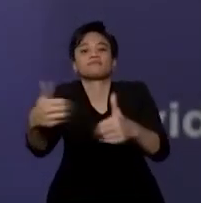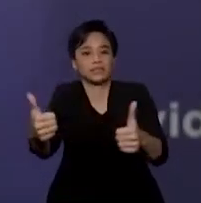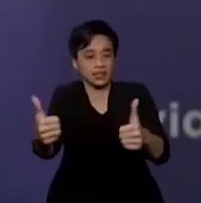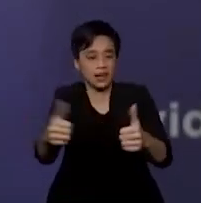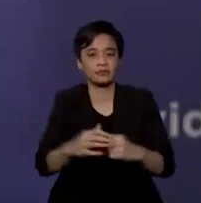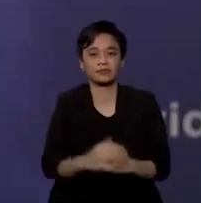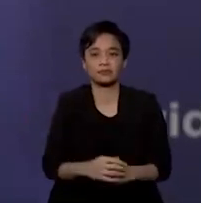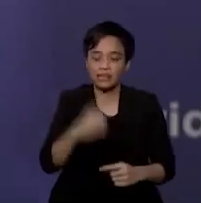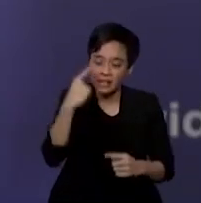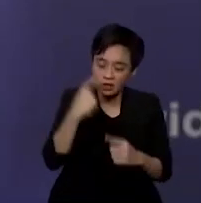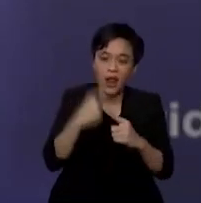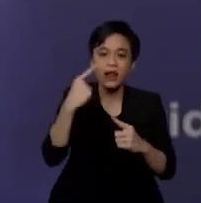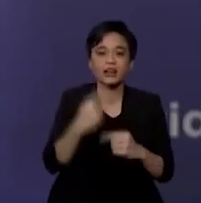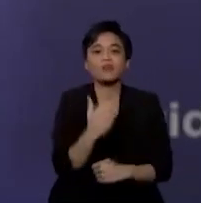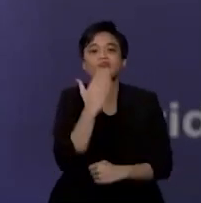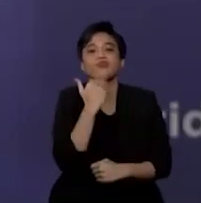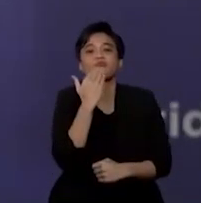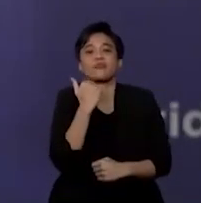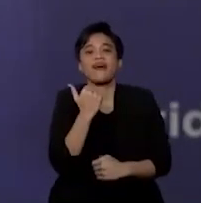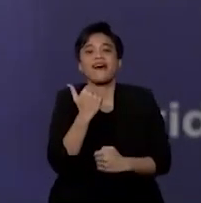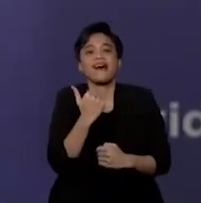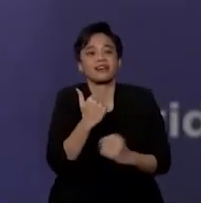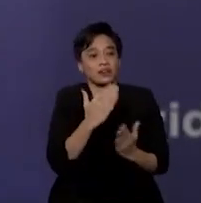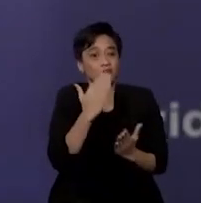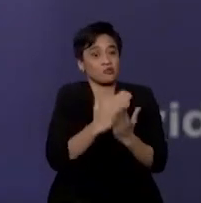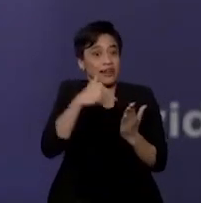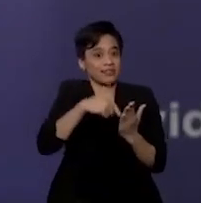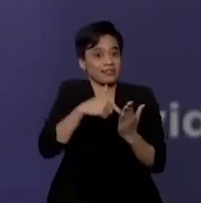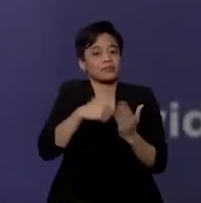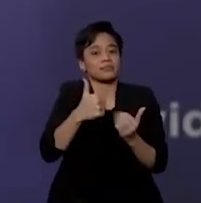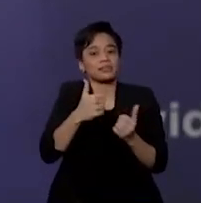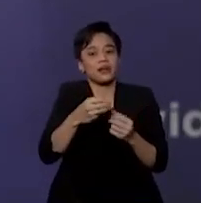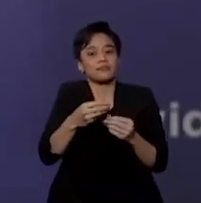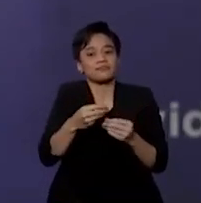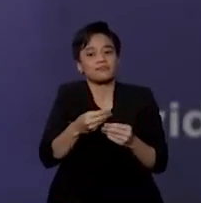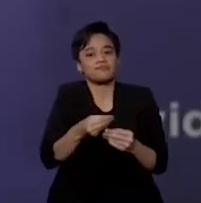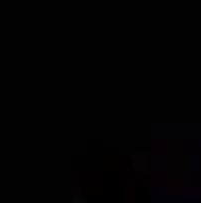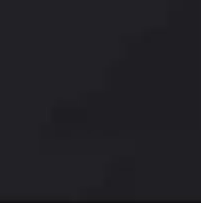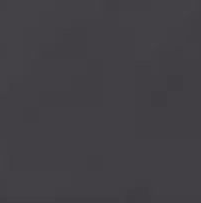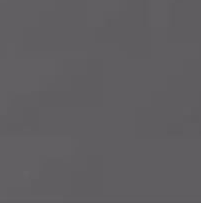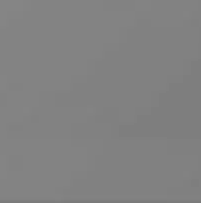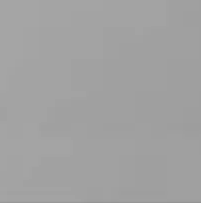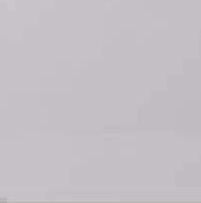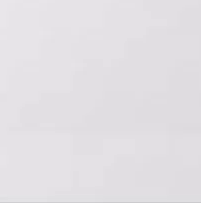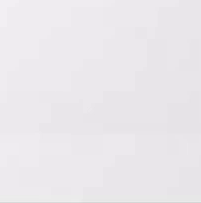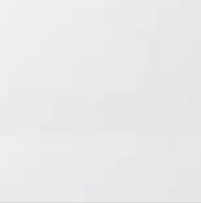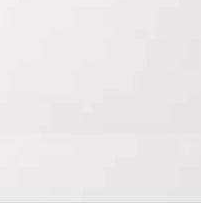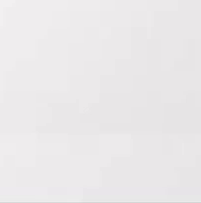mudah-mudahan ini memberi kebaikan bagi daerah dan bagi kita semua.